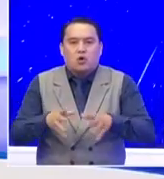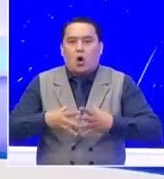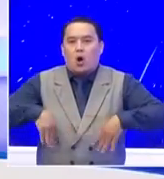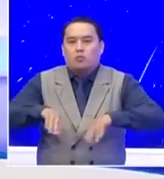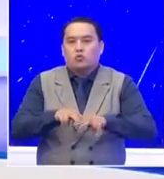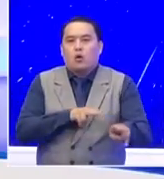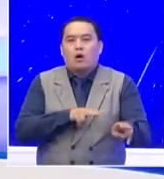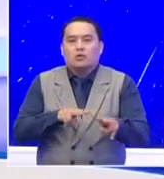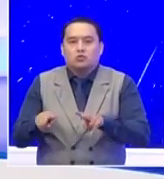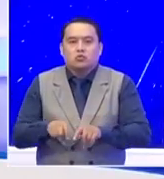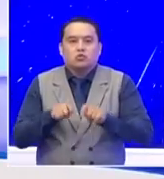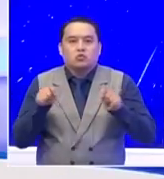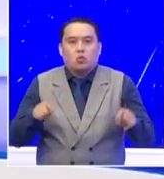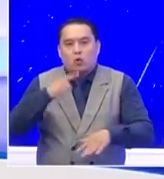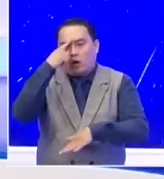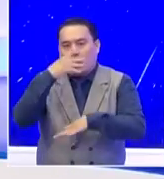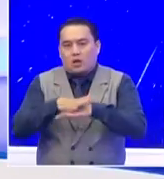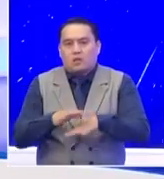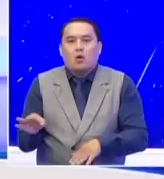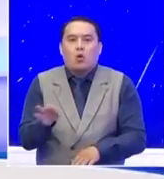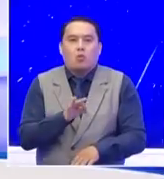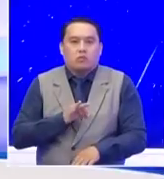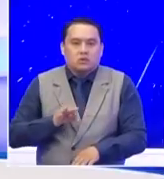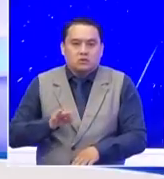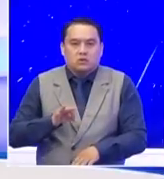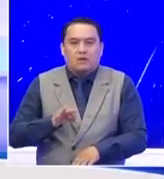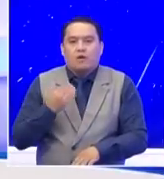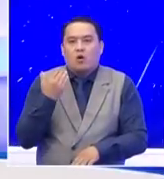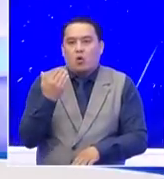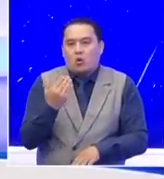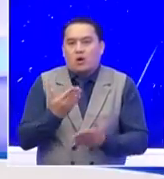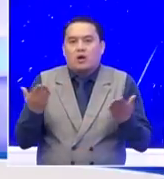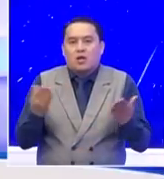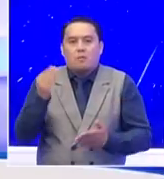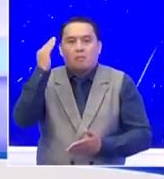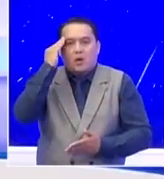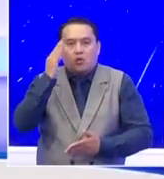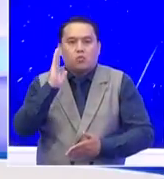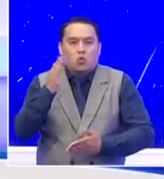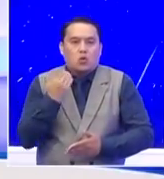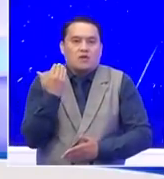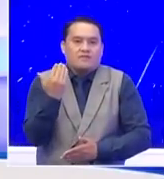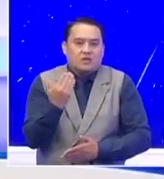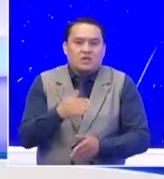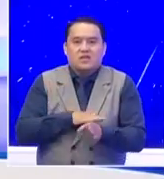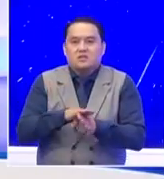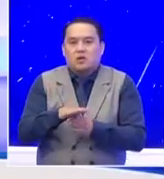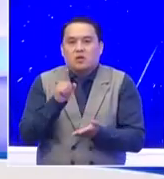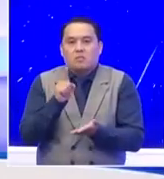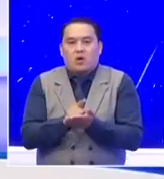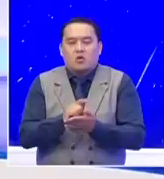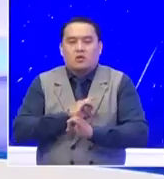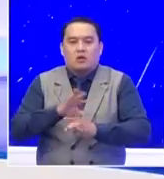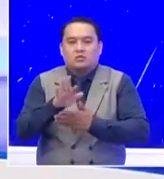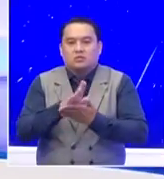общественному контролю, созданная Акимом Алматинской области Аманды Гамбаталовым. Какие меры примут в отношении неисполнительных